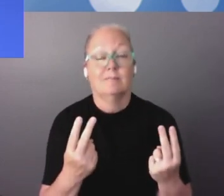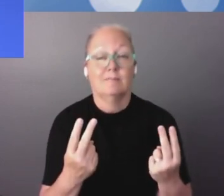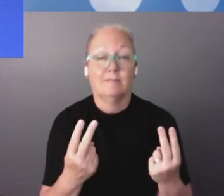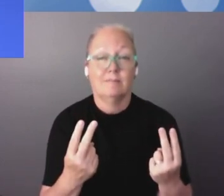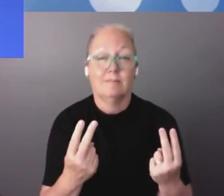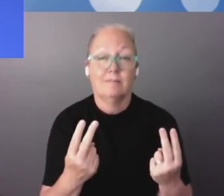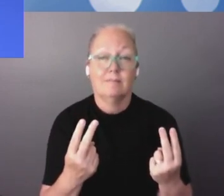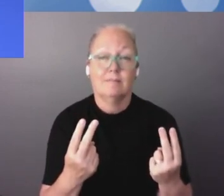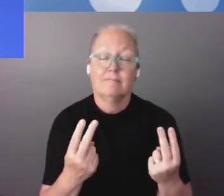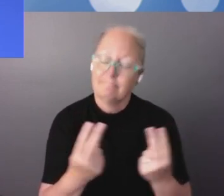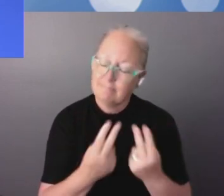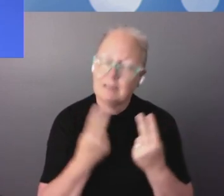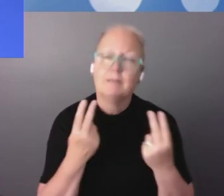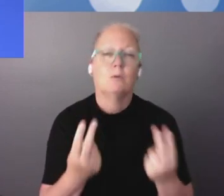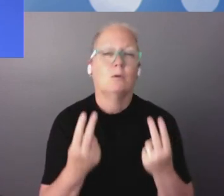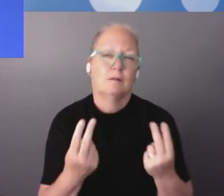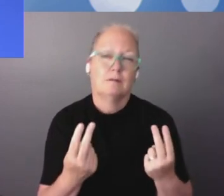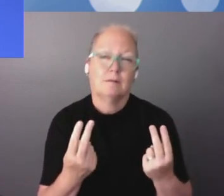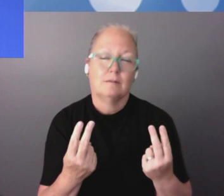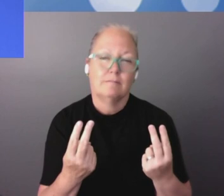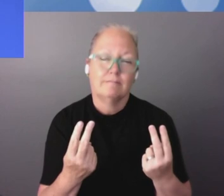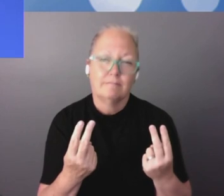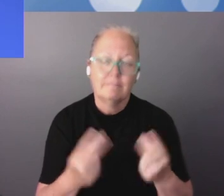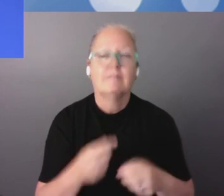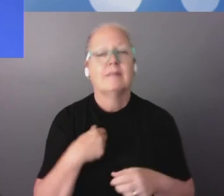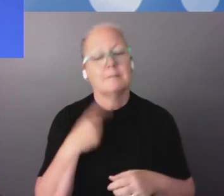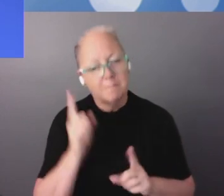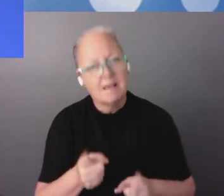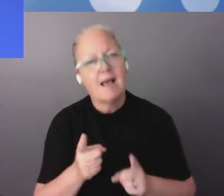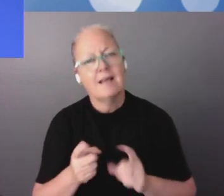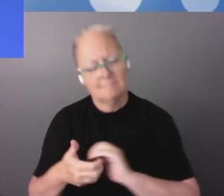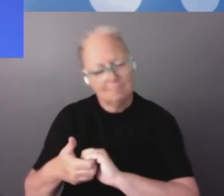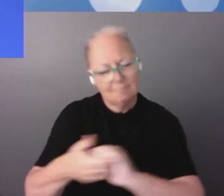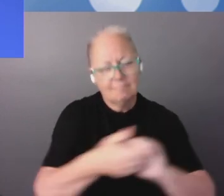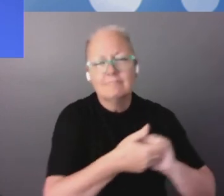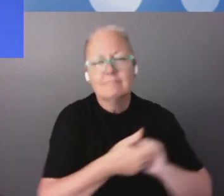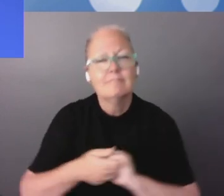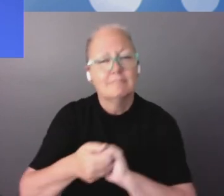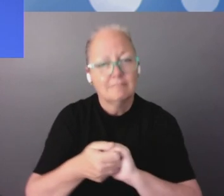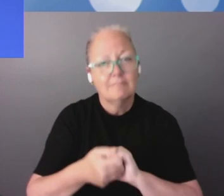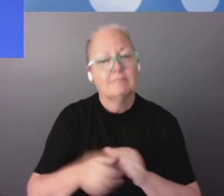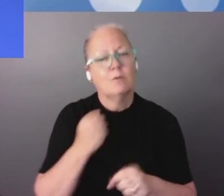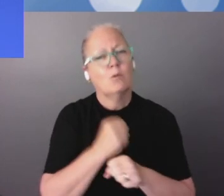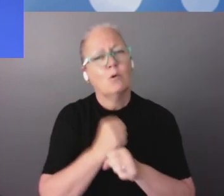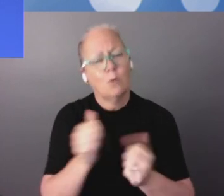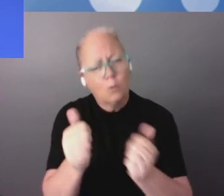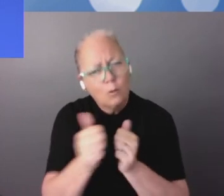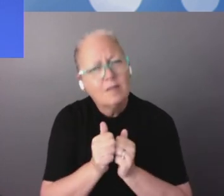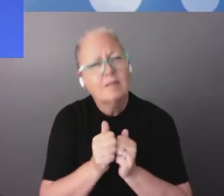坛上，可以制定共同的解决方案，治理互联